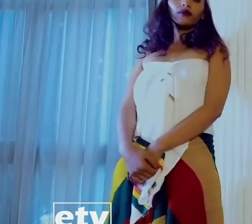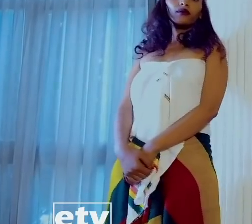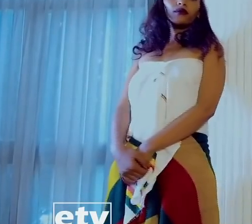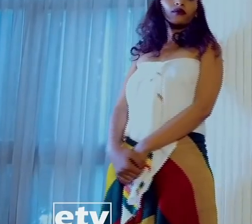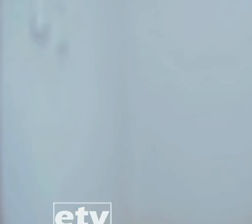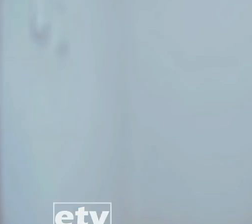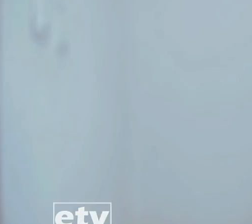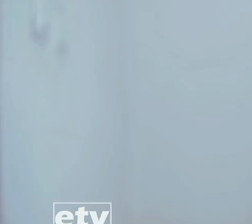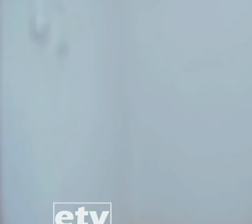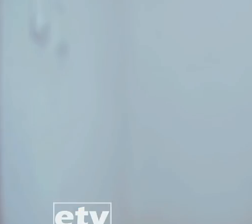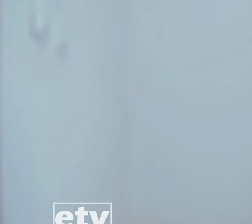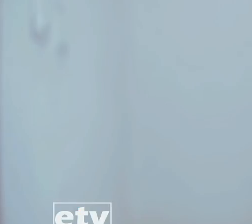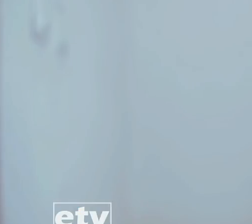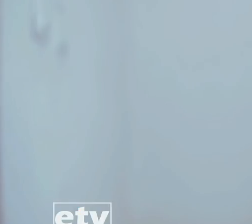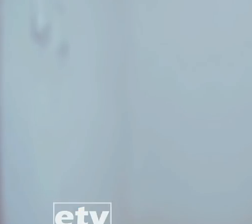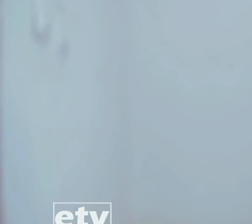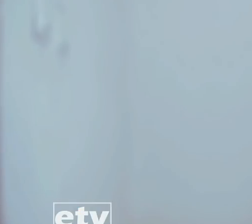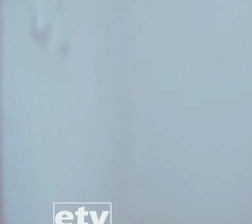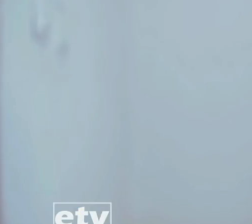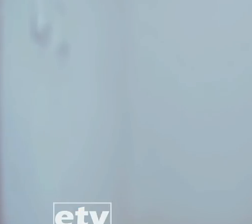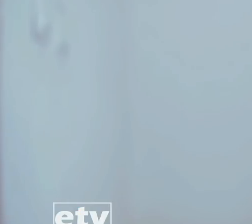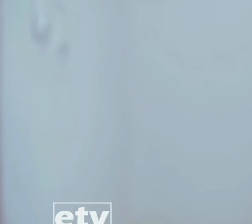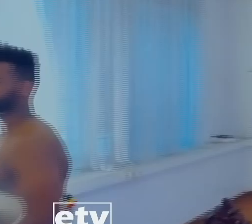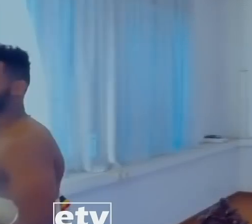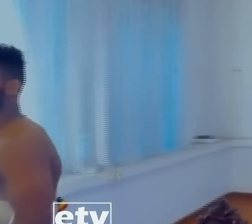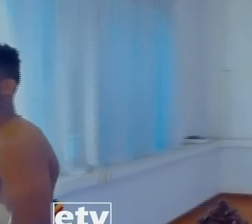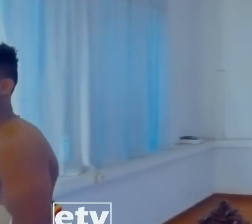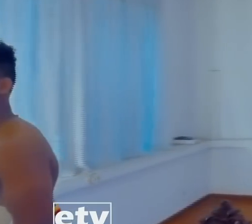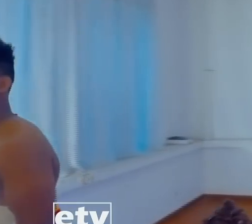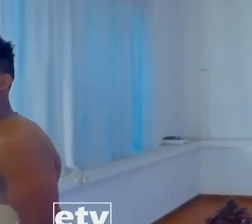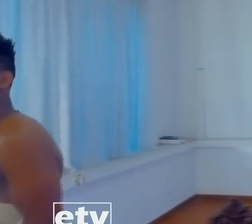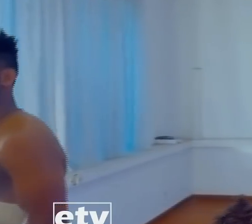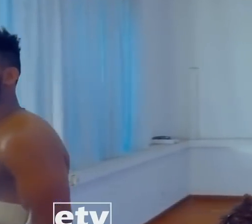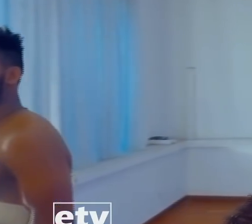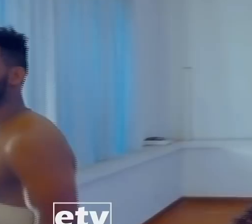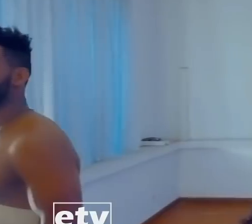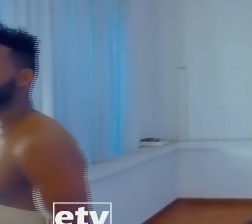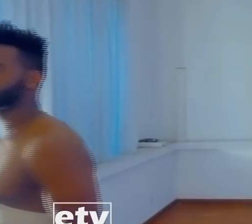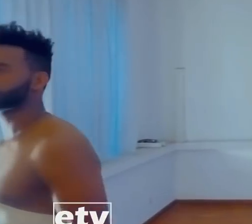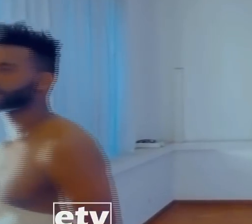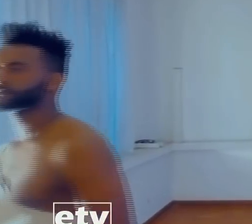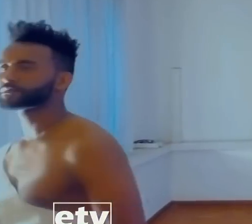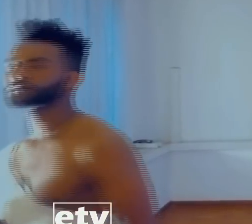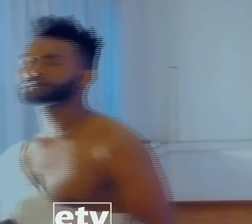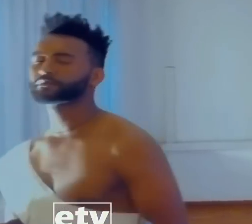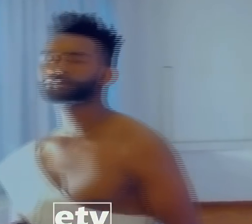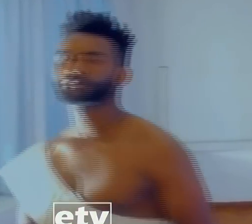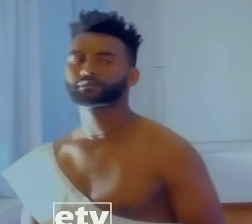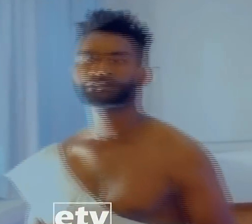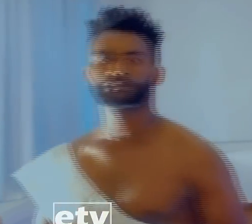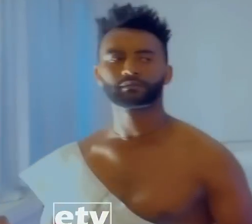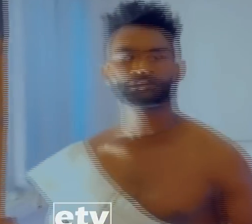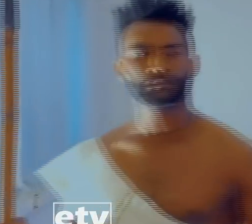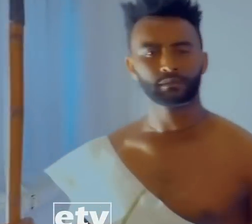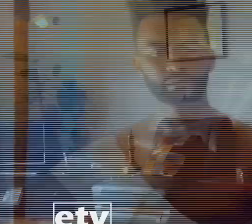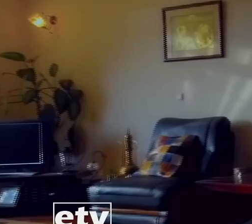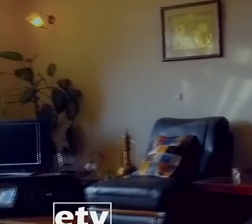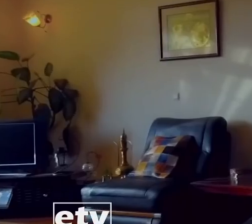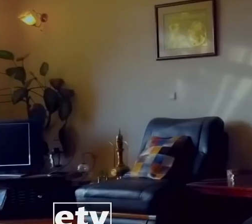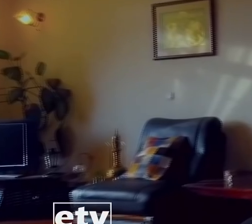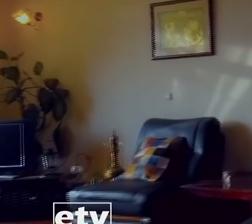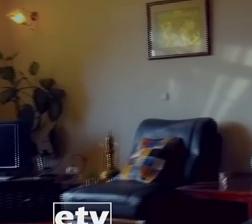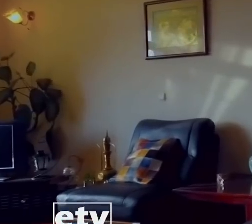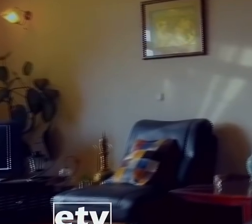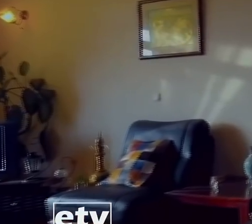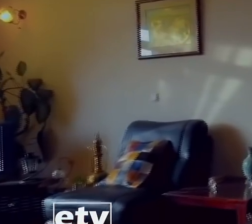የጠለፍኩት ጥበብ የሀገር ልብስሽ ቀረ ሳትለብሽው አረጀ ቢሉሽ